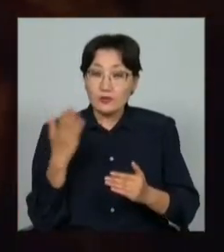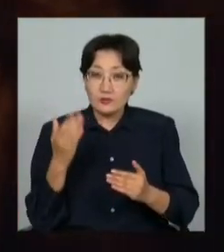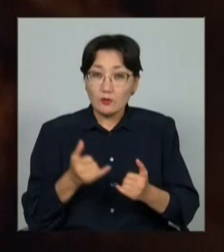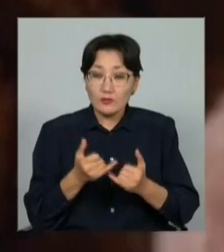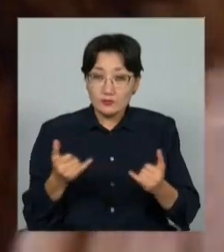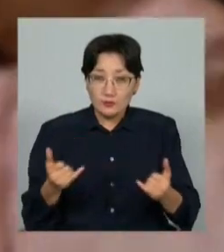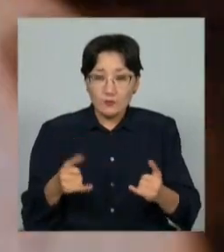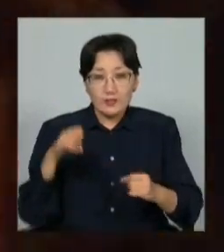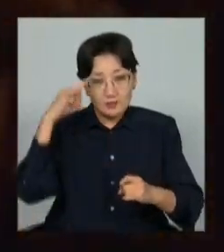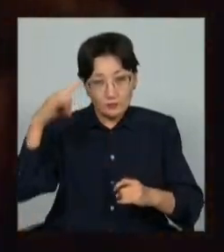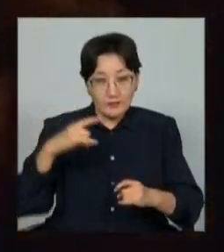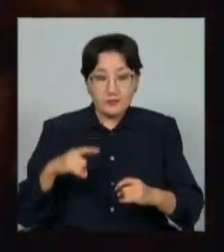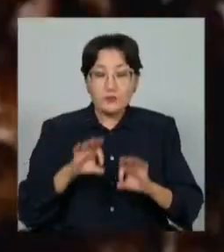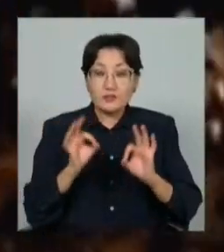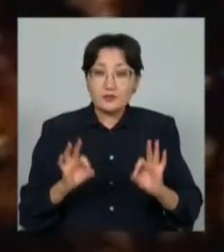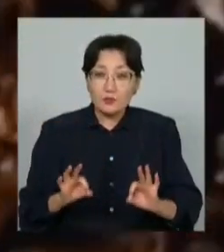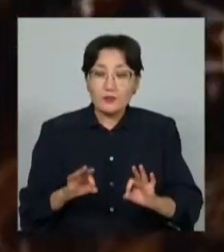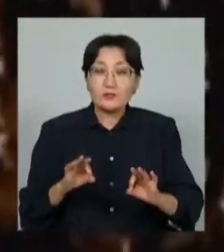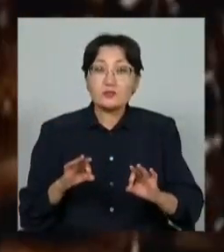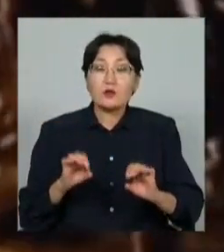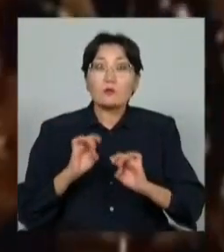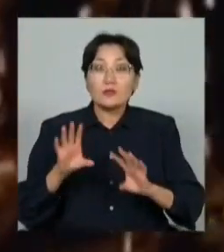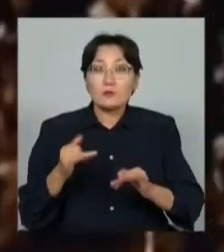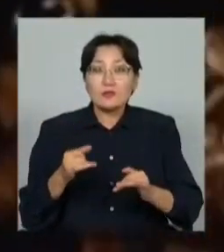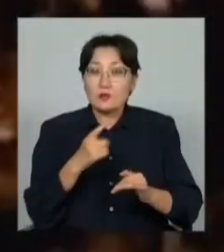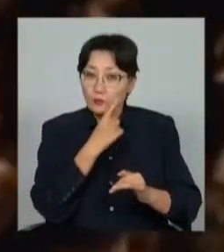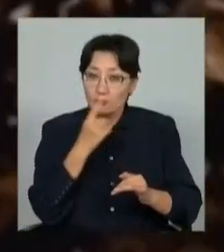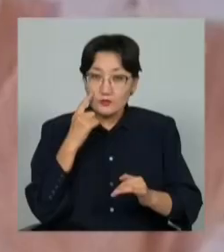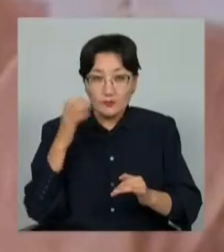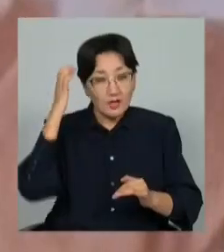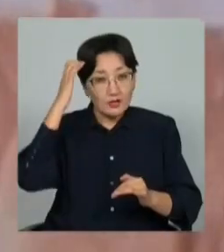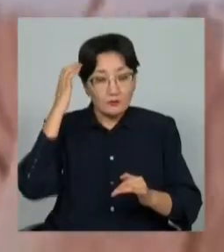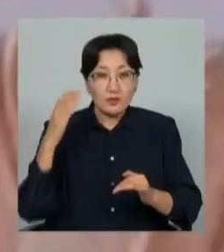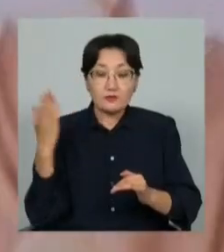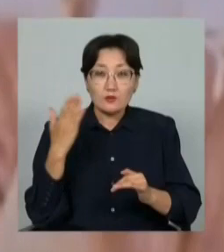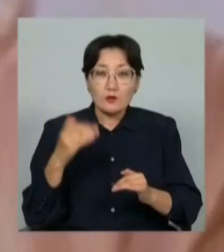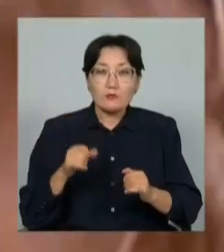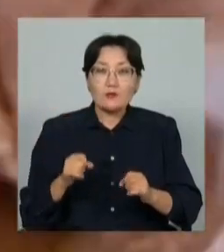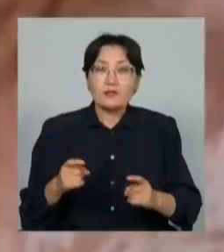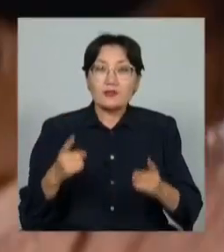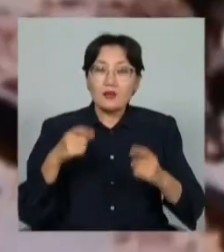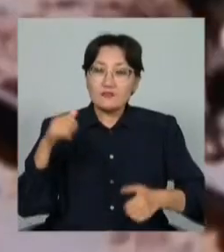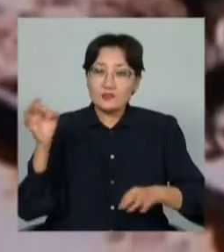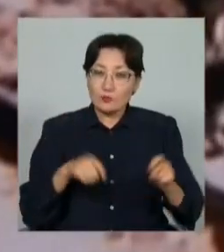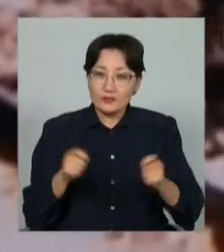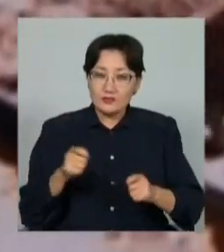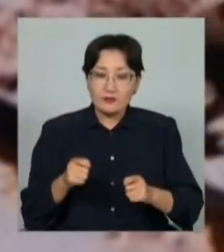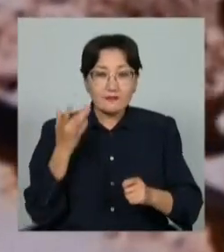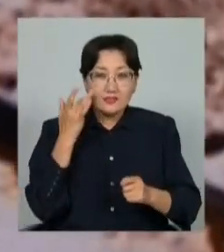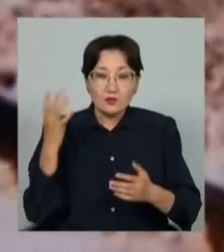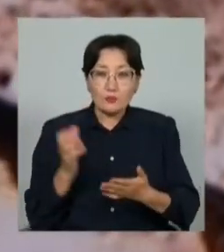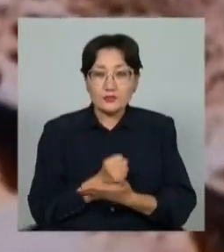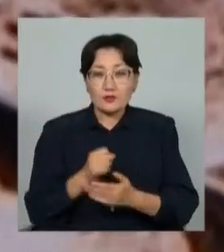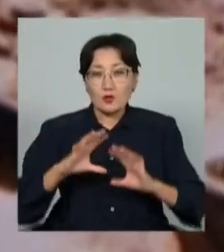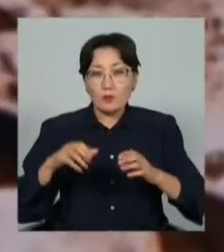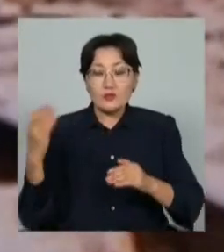байытты. Қазақ өнерін әлемдік аренада әйгіледі. Оның бір ғана «Көзімнің қарасы» фильмі жер жаһанның айтулы фестивальдерінде жүлдені қанжығаға байлап,